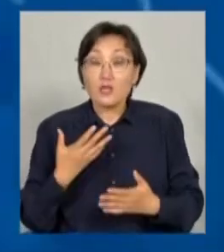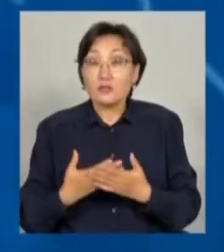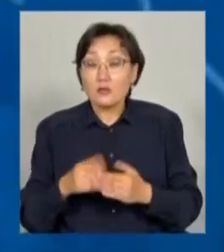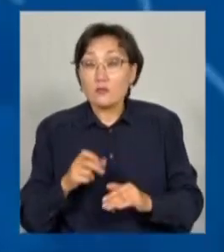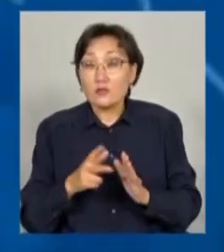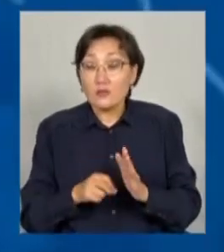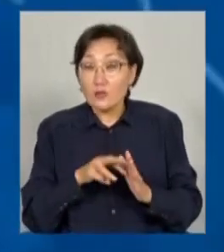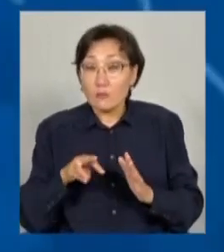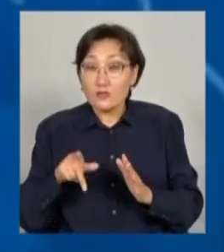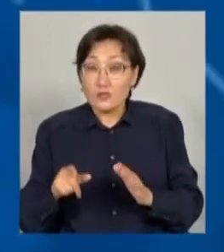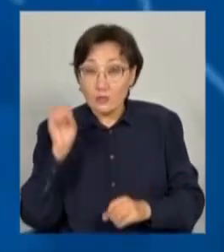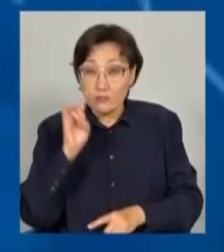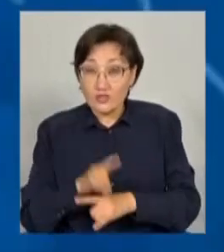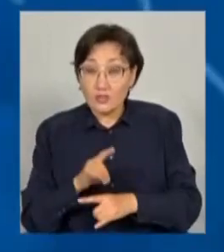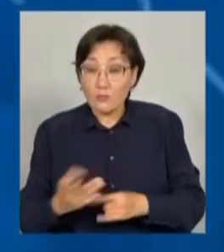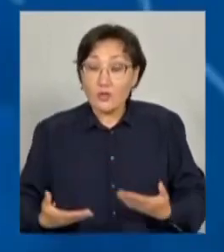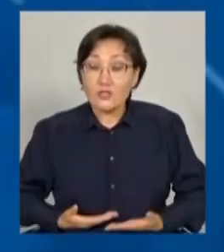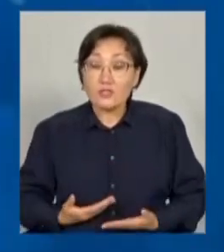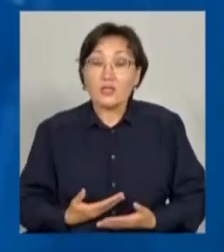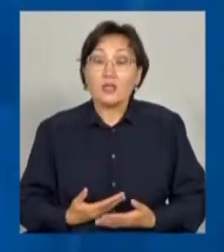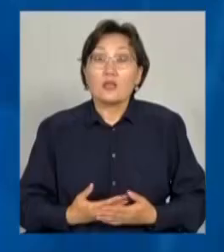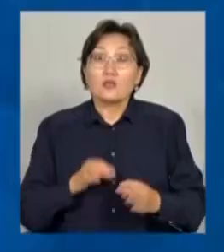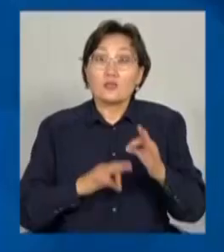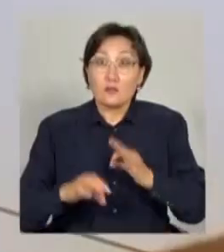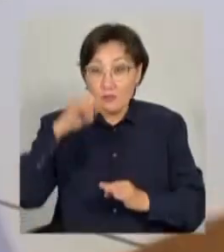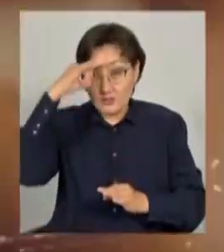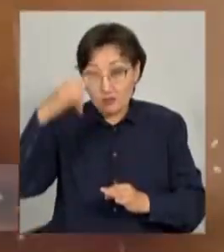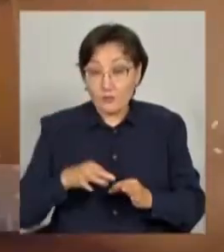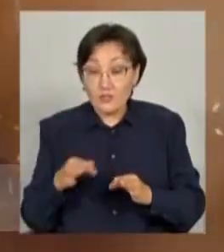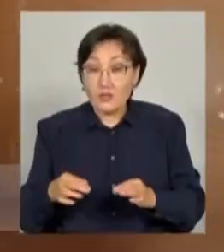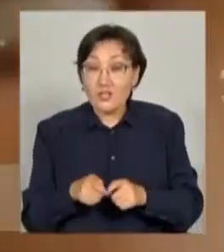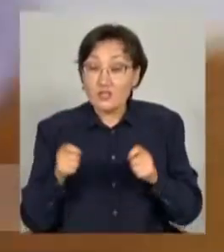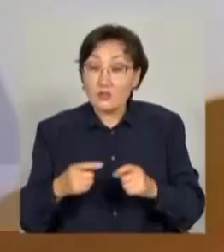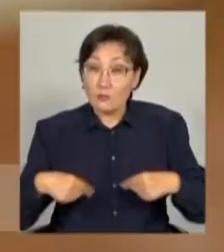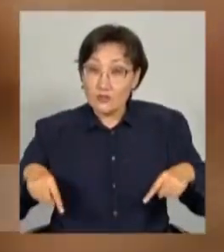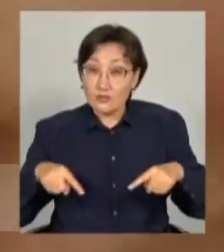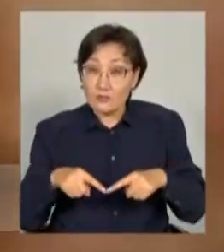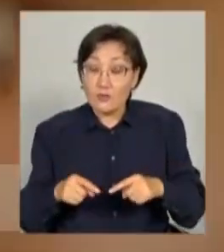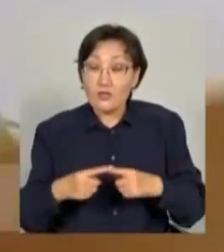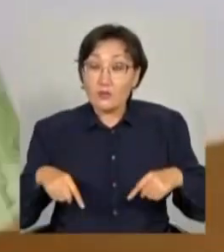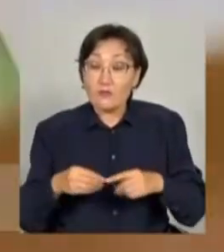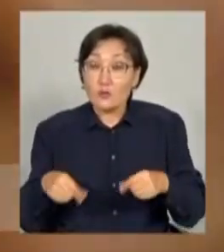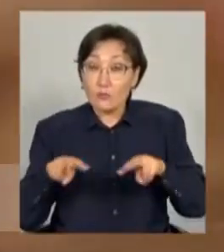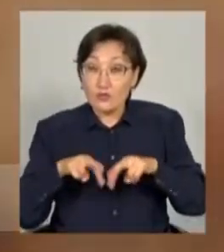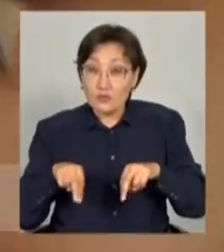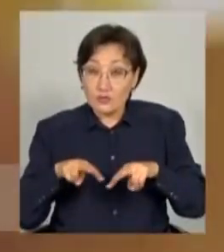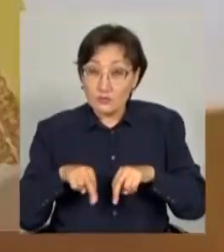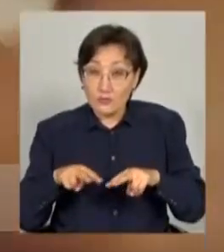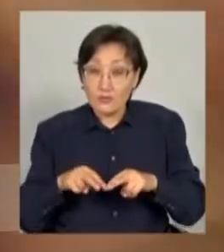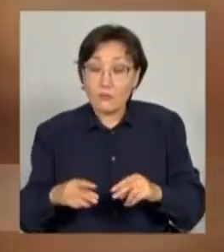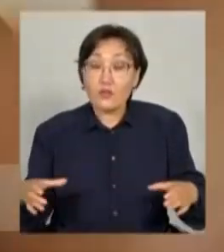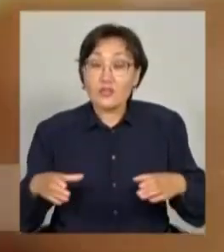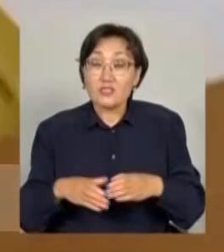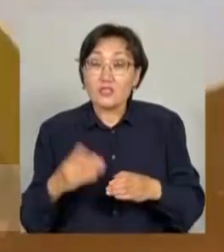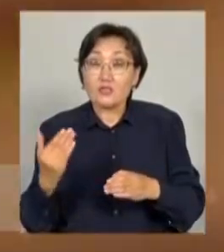Почти на 800 миллионов тенге обманула жителей Западного Казахстана организатор финпирамид. Как сообщили в агентство по финмониторингу,